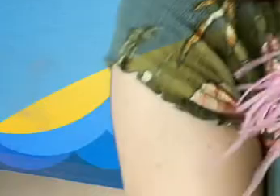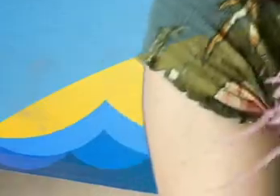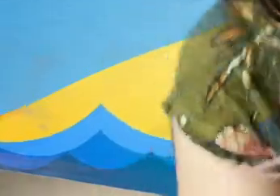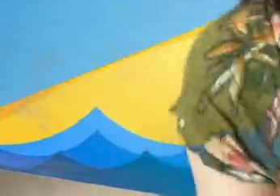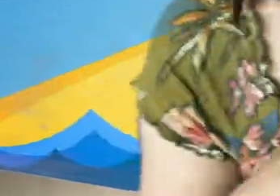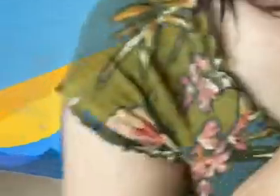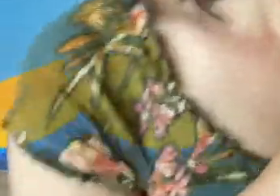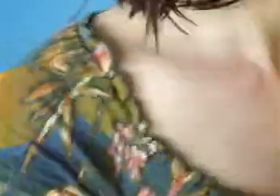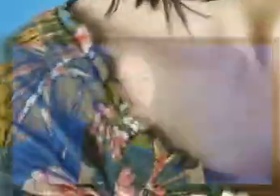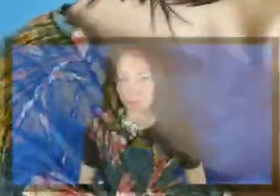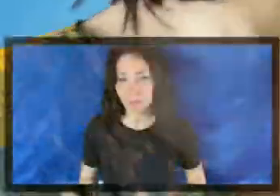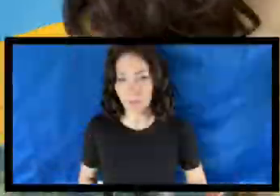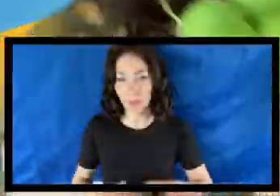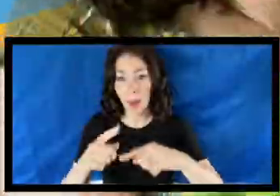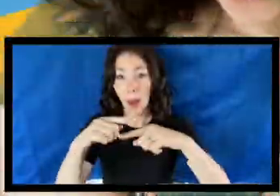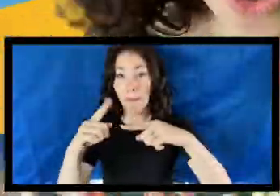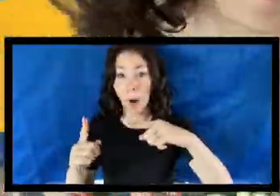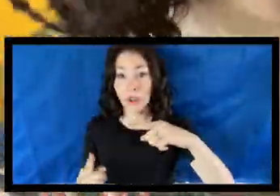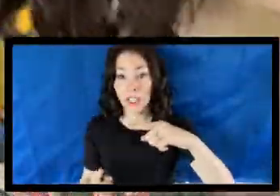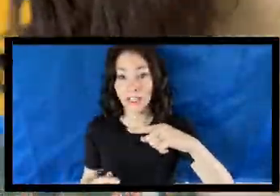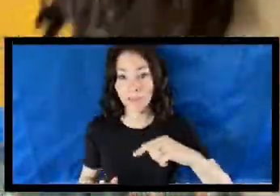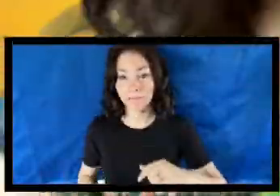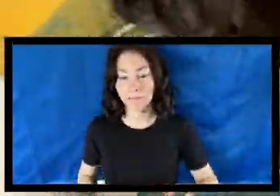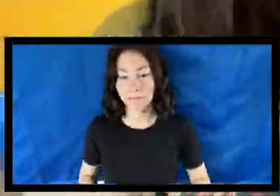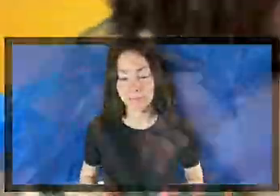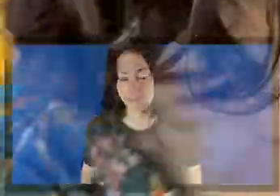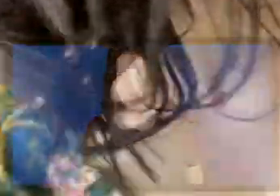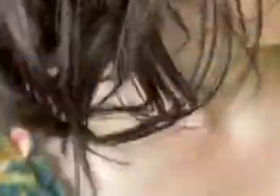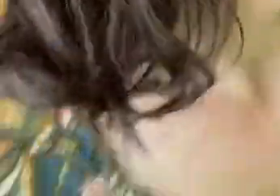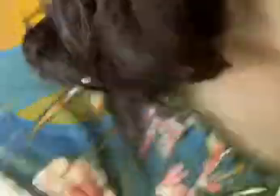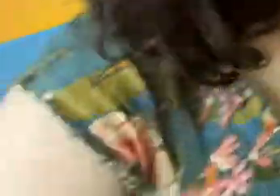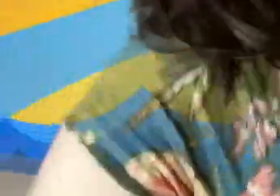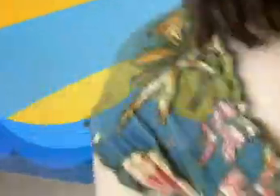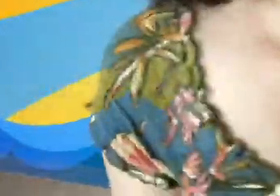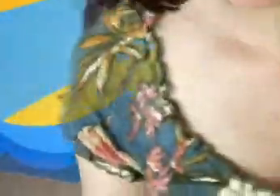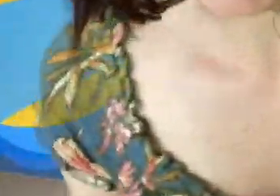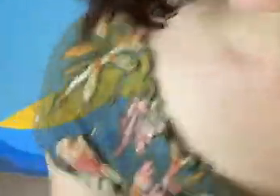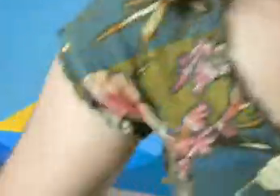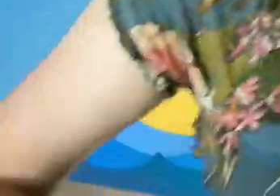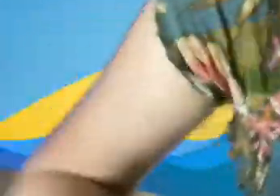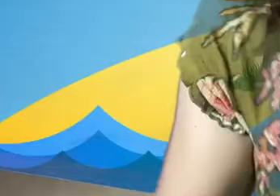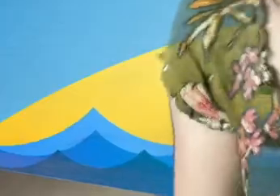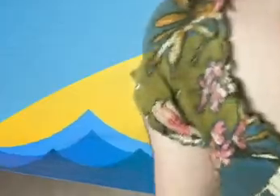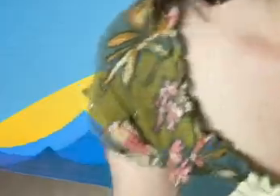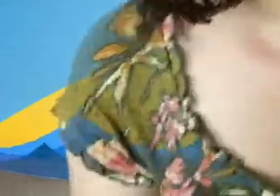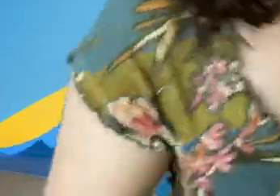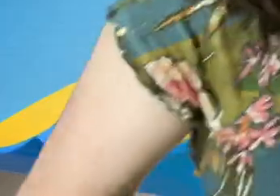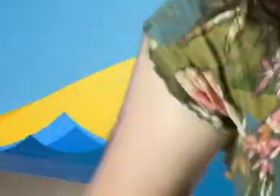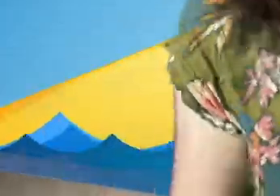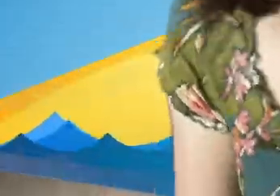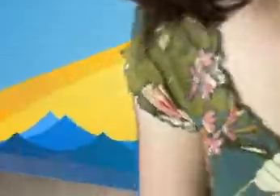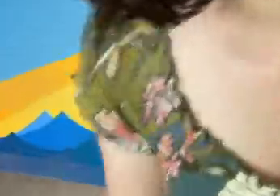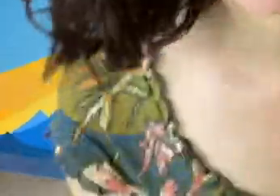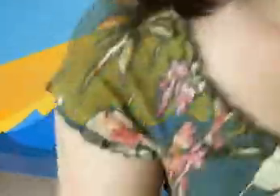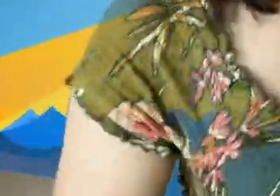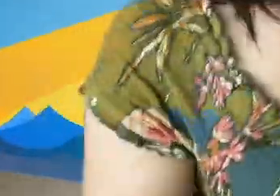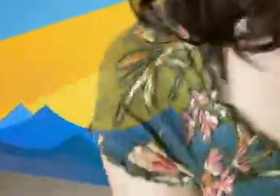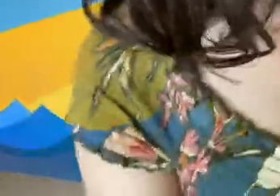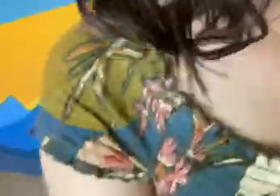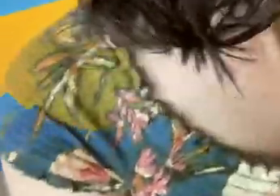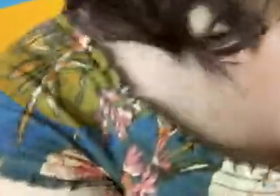courage, de plonger dans l'eau Avec sa veste de sauvetage, ils sont jolis maillots